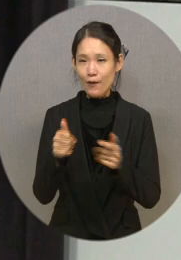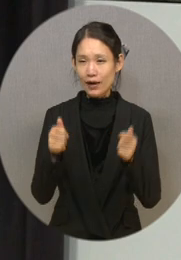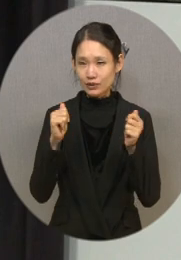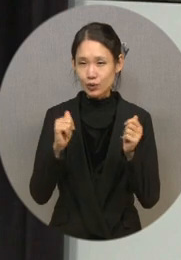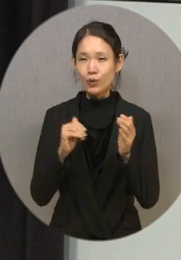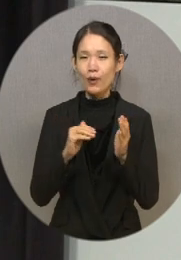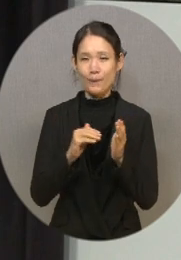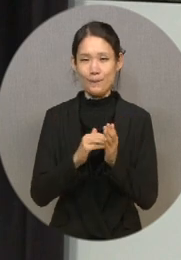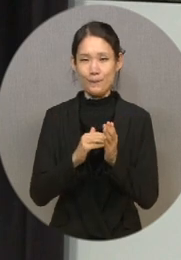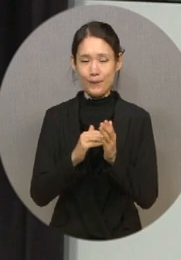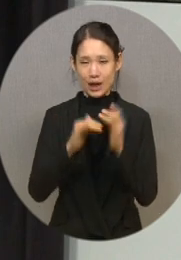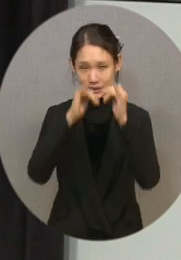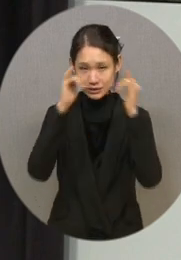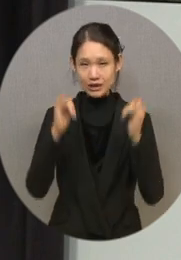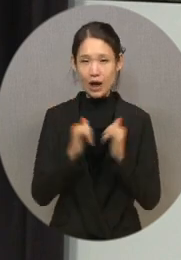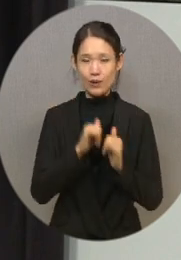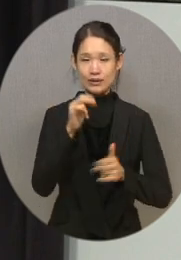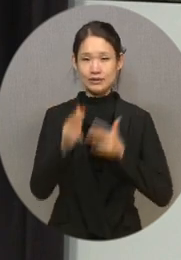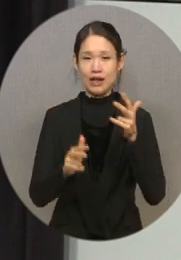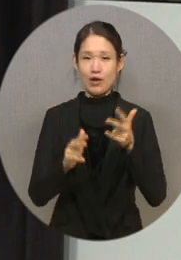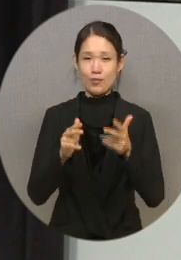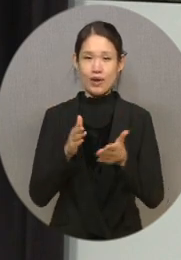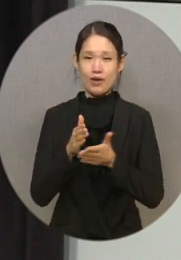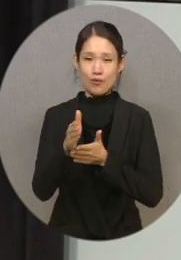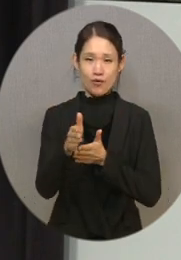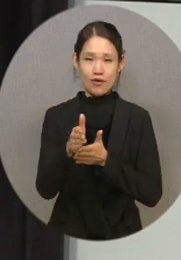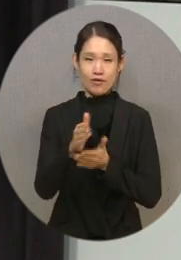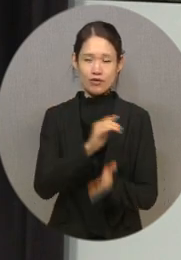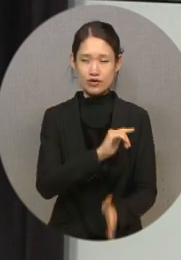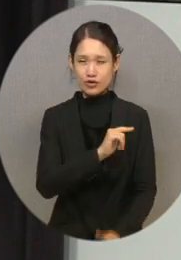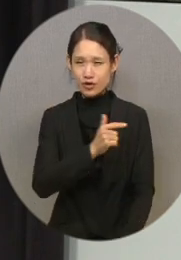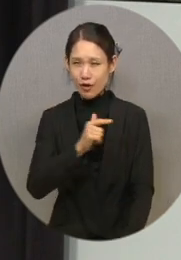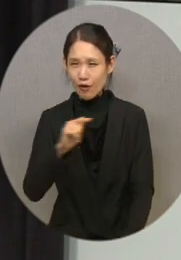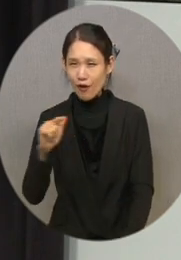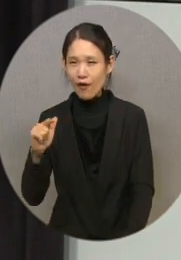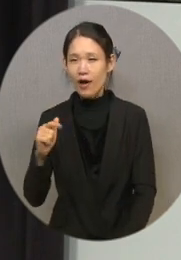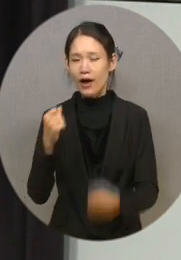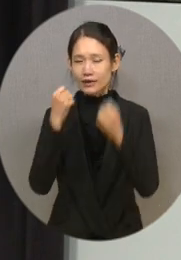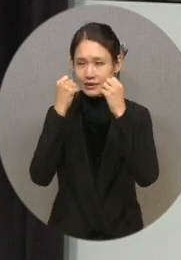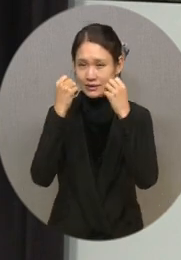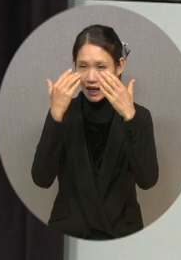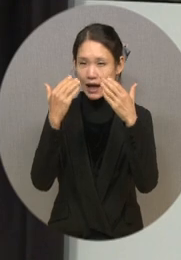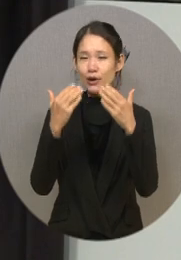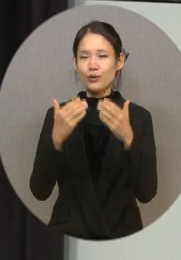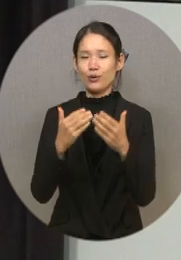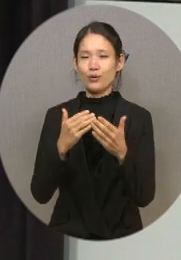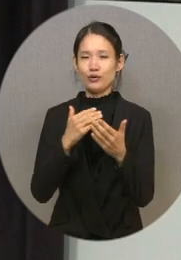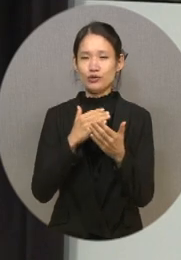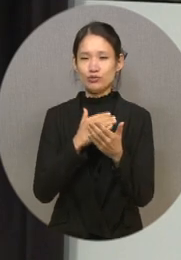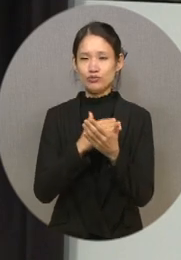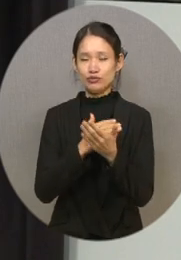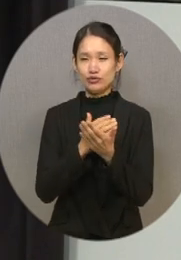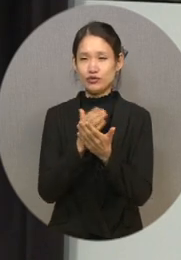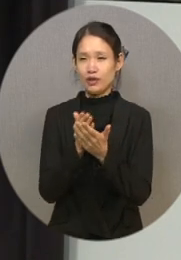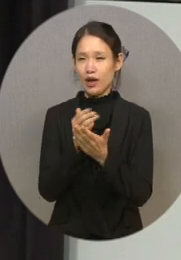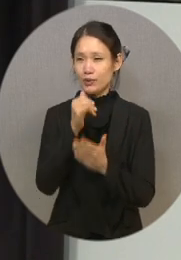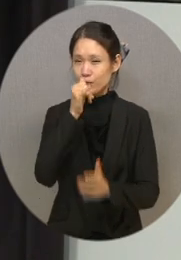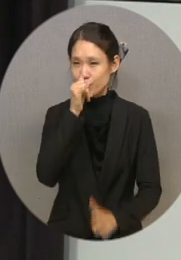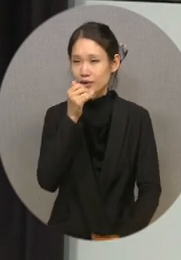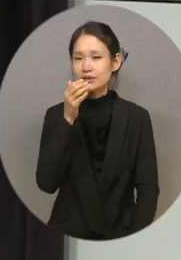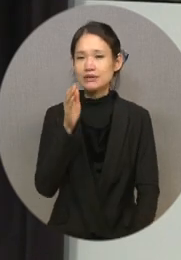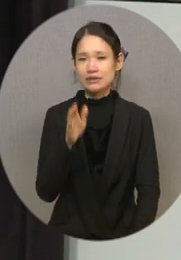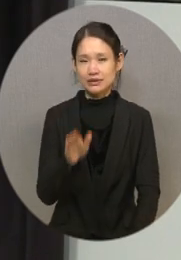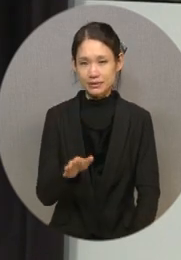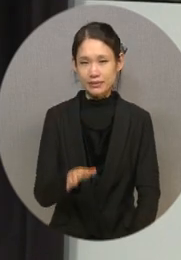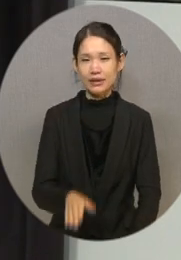졸업하시면서 사회사업학과에 그 여러 가지 뭐 새로운 분야도